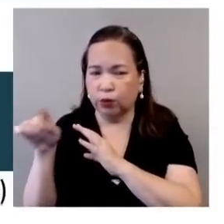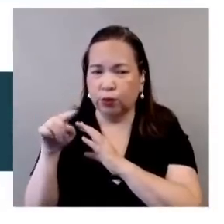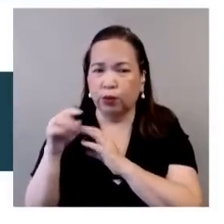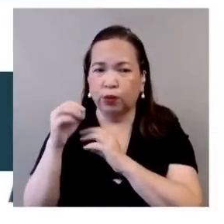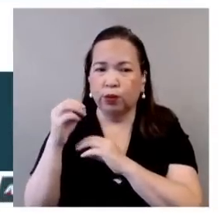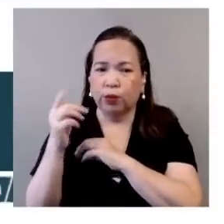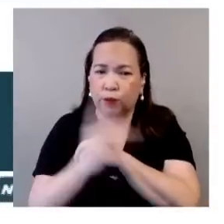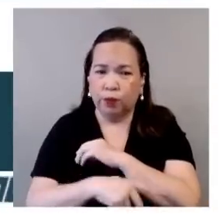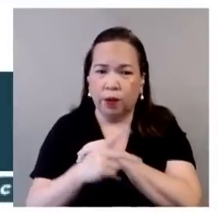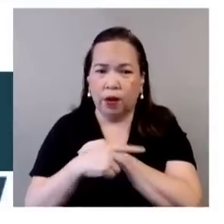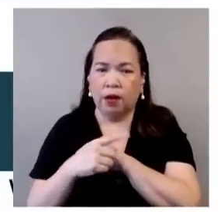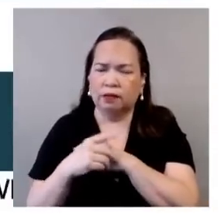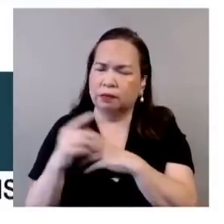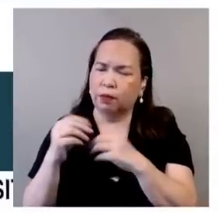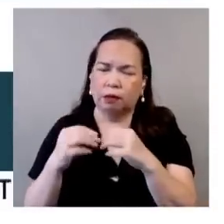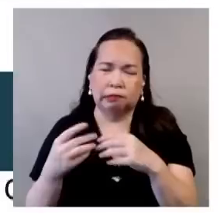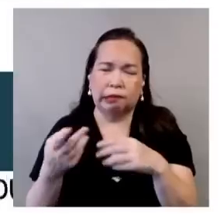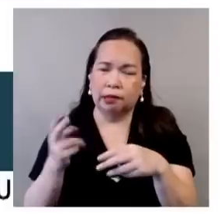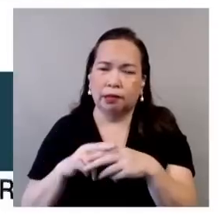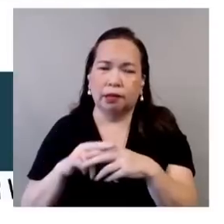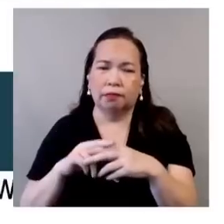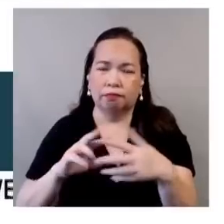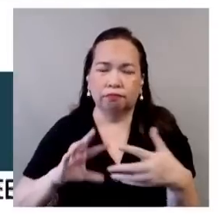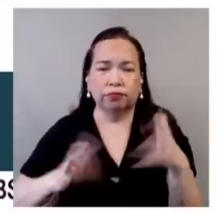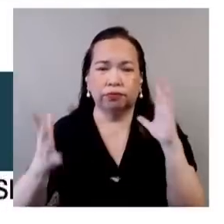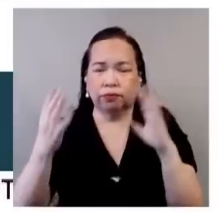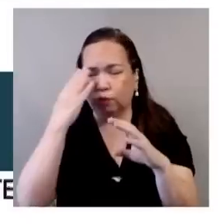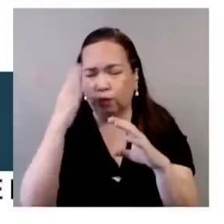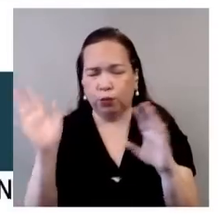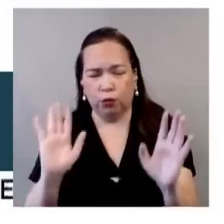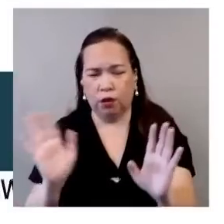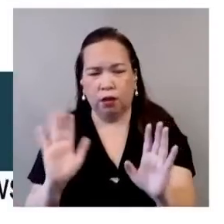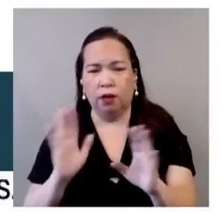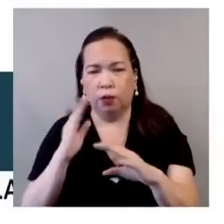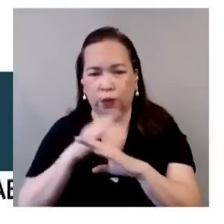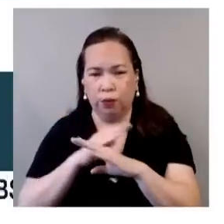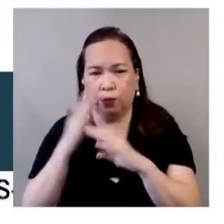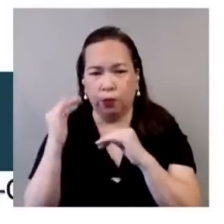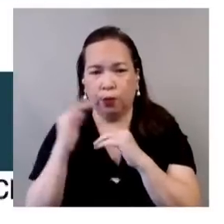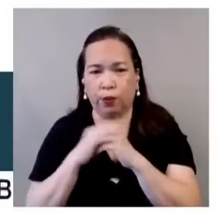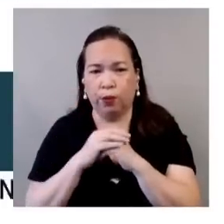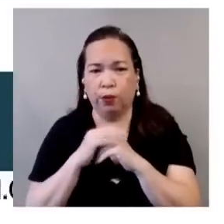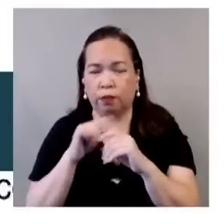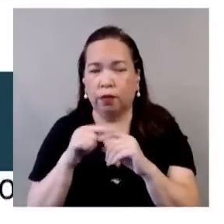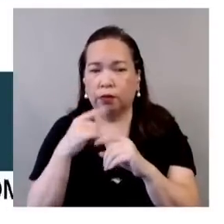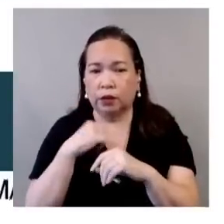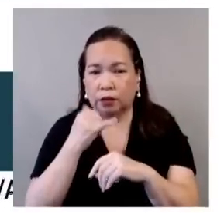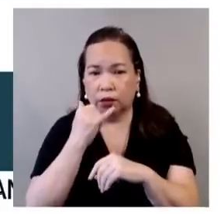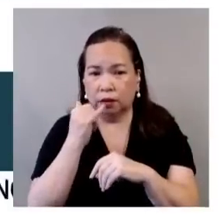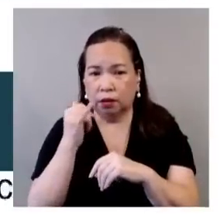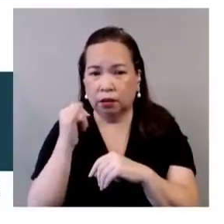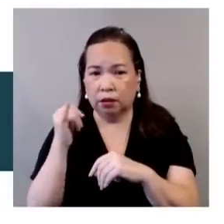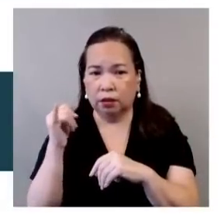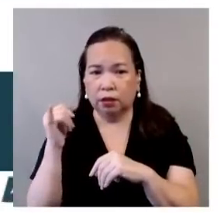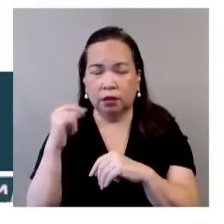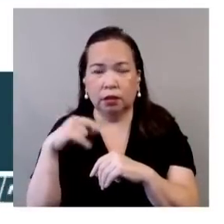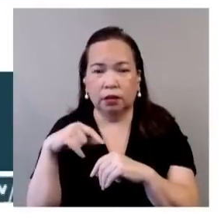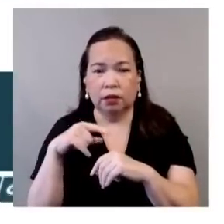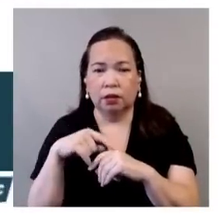pa na pinsala itong si Falcon. But when you look at the footage that our news crew have sent here to